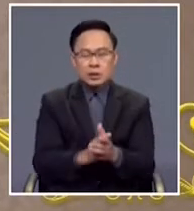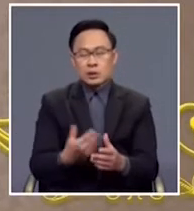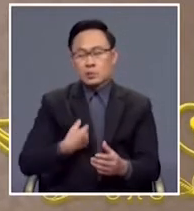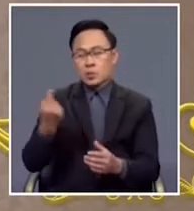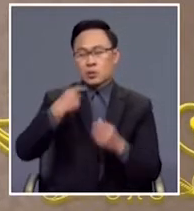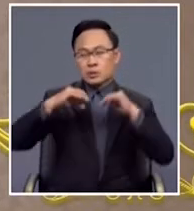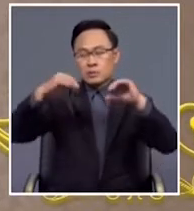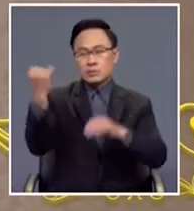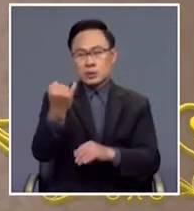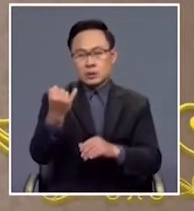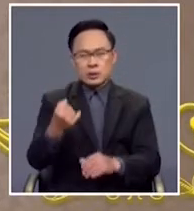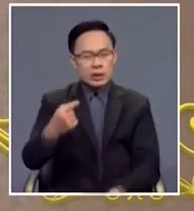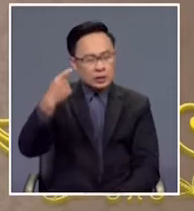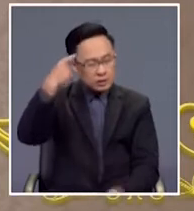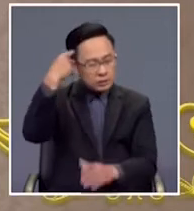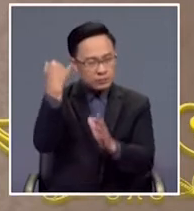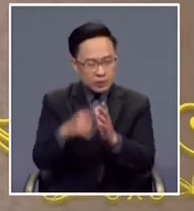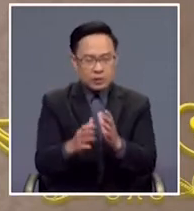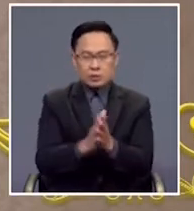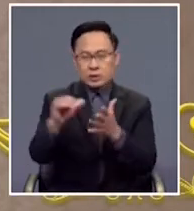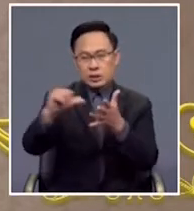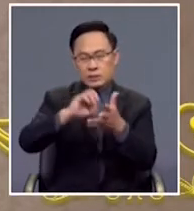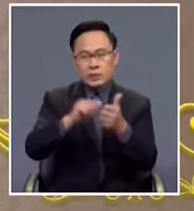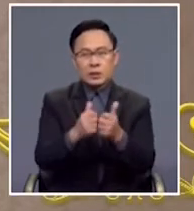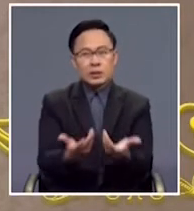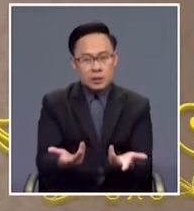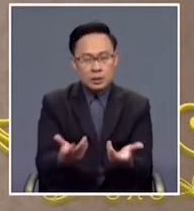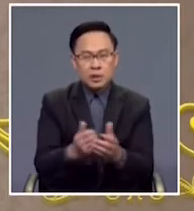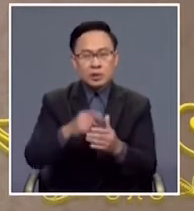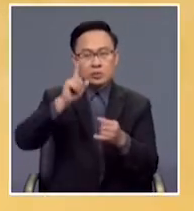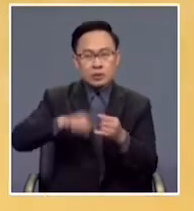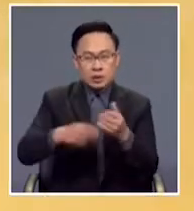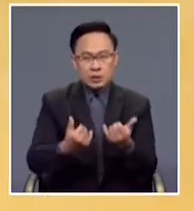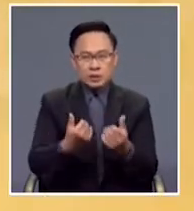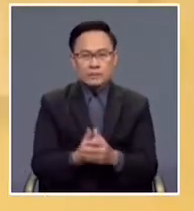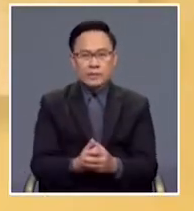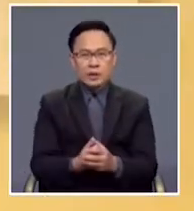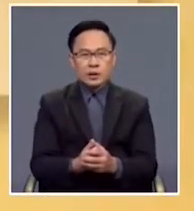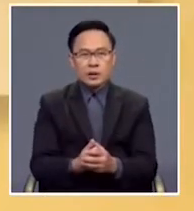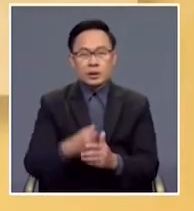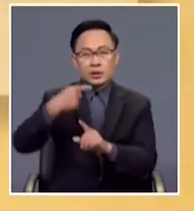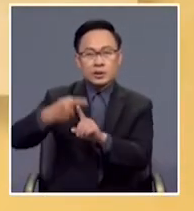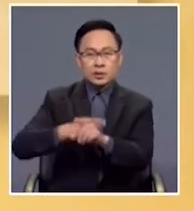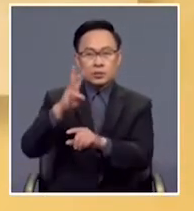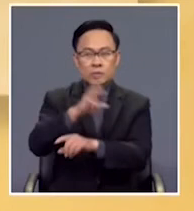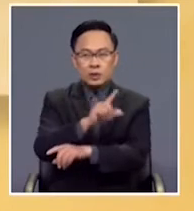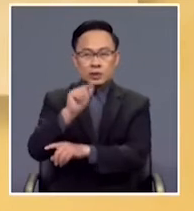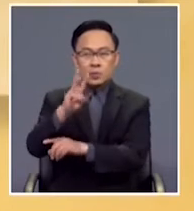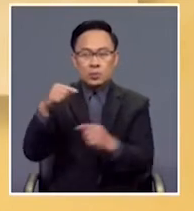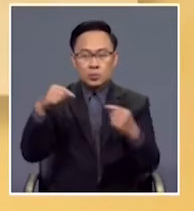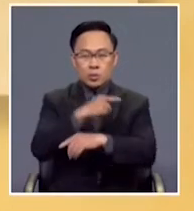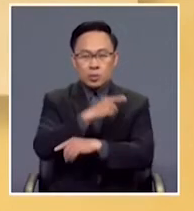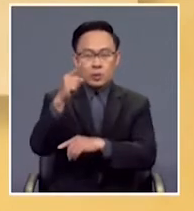ลอีกถ้าคิดแบบนี้ทำแบบนี้เราจะแก้ไขก็ได้อย่างไรสุดท้ายนี้เนื่องในวันที่26มิถุนายนของทุกปีเป็นวันสุนทร